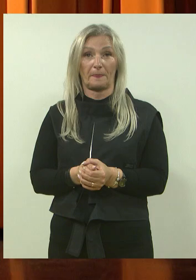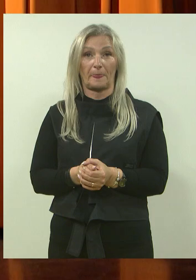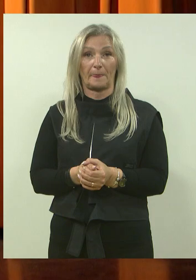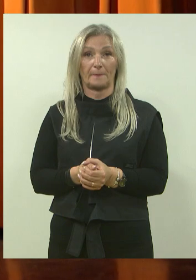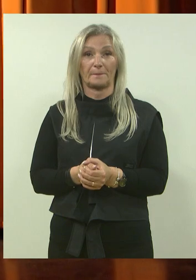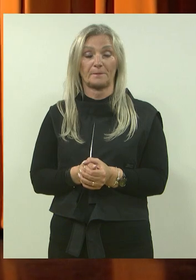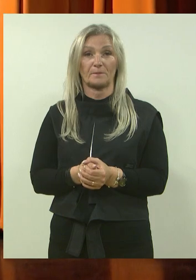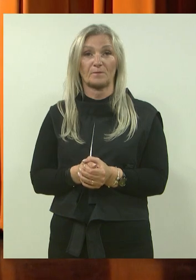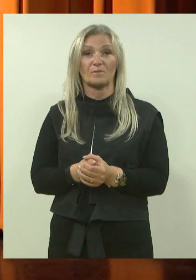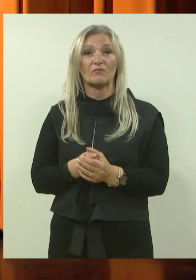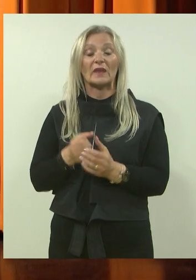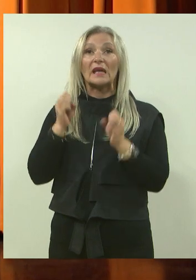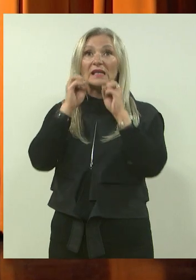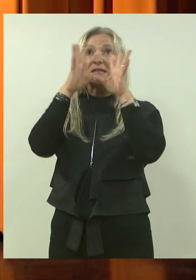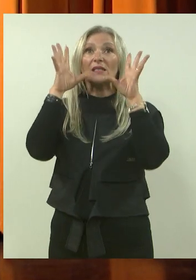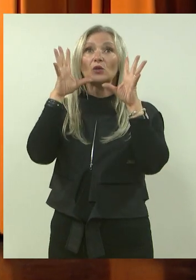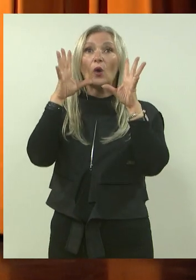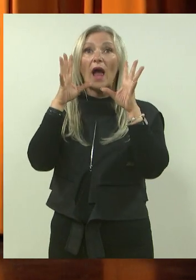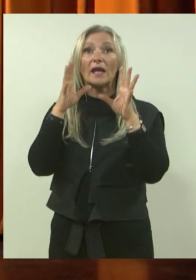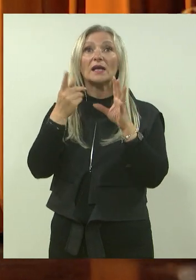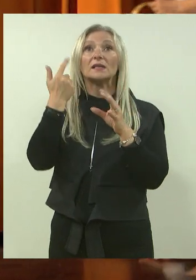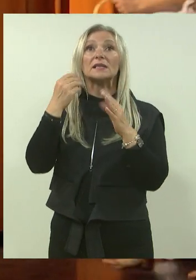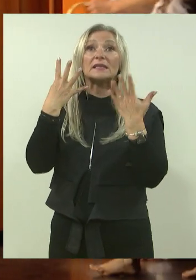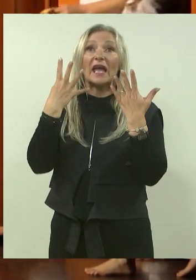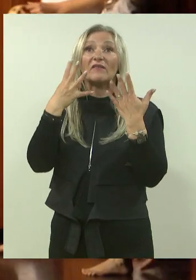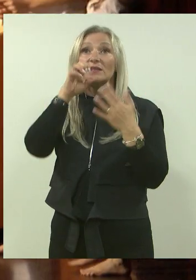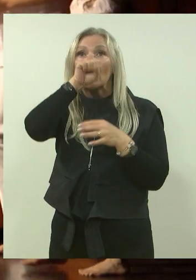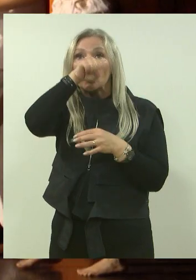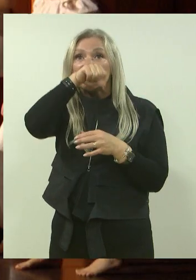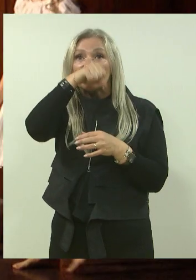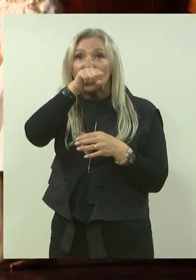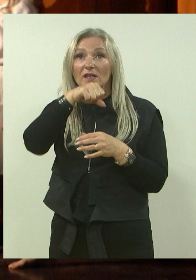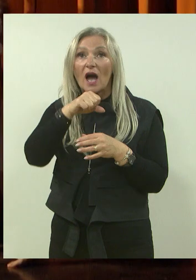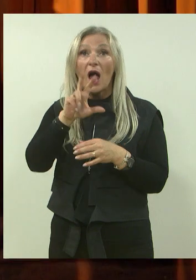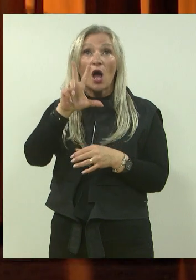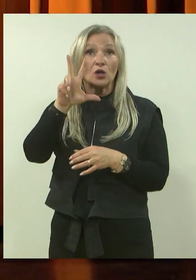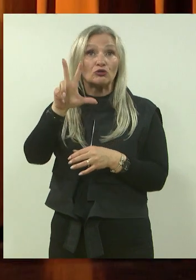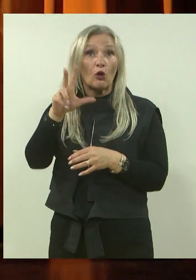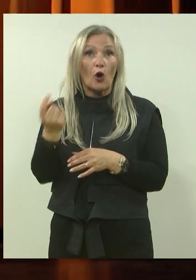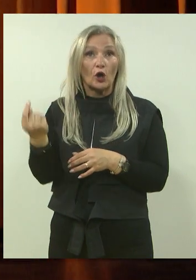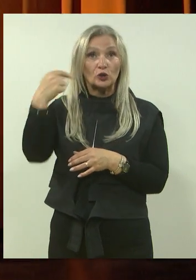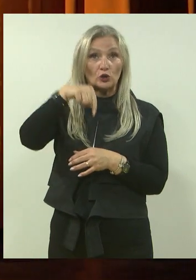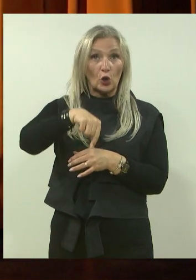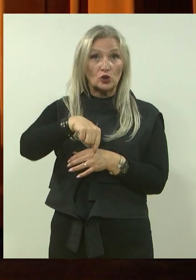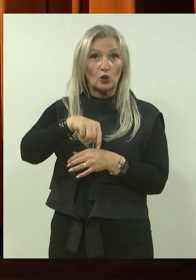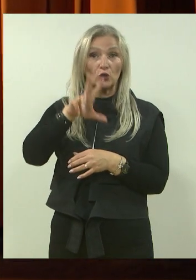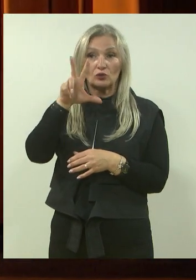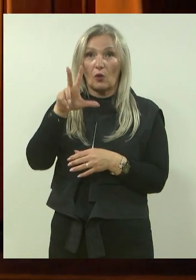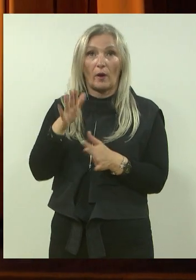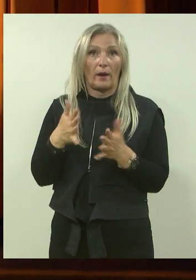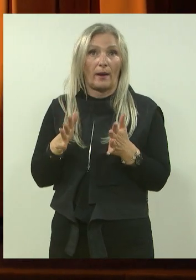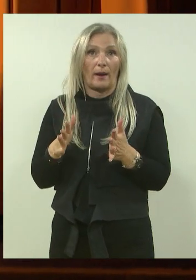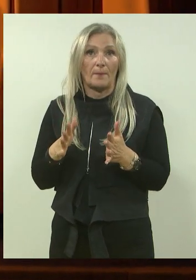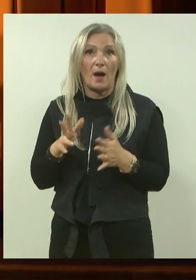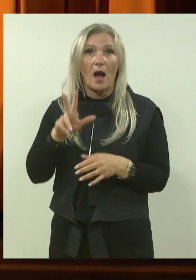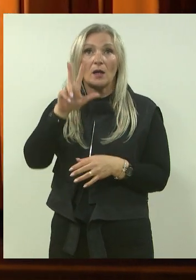Zginula je pikuša s devetero prasci, troje došlo, troje ne,